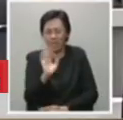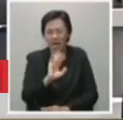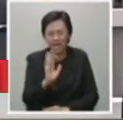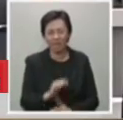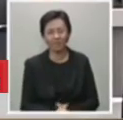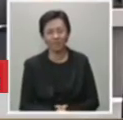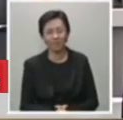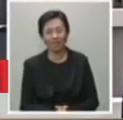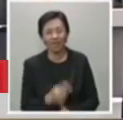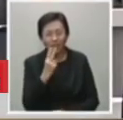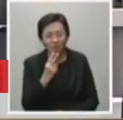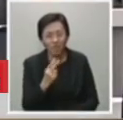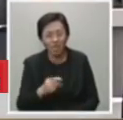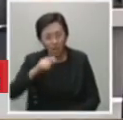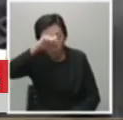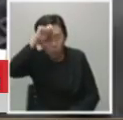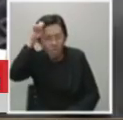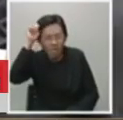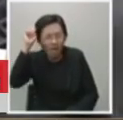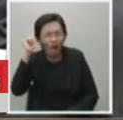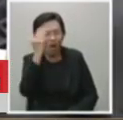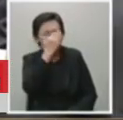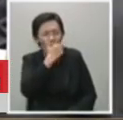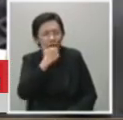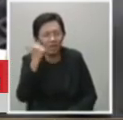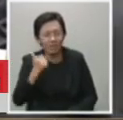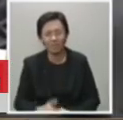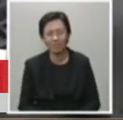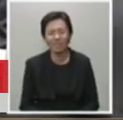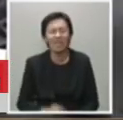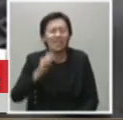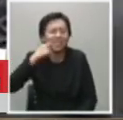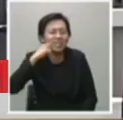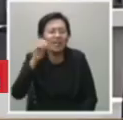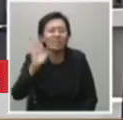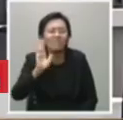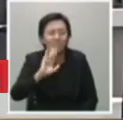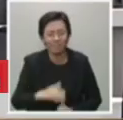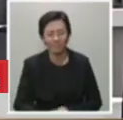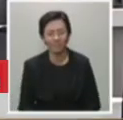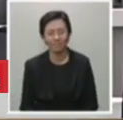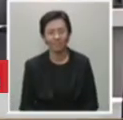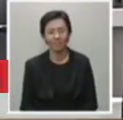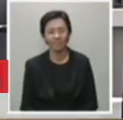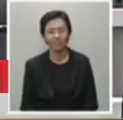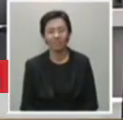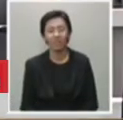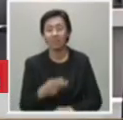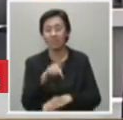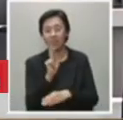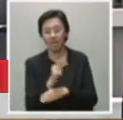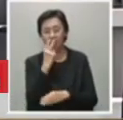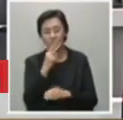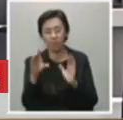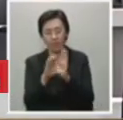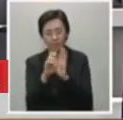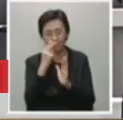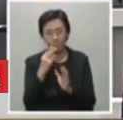องยกยังหล่อเลยนะมีผมแป๊ะก็ธรรมดาอย่าไปอิจฉานะท่านประธานครับดูภาพต่อ